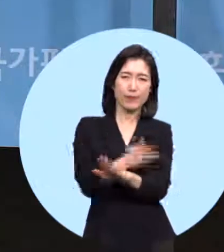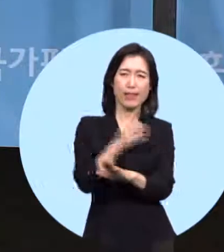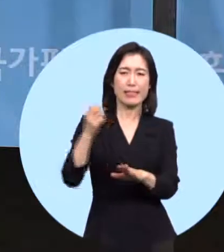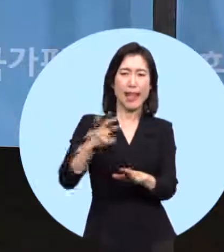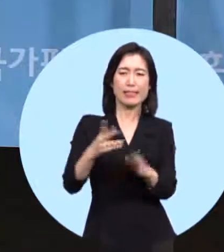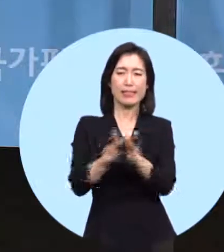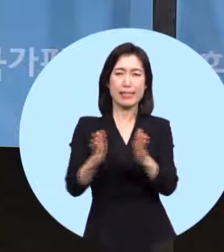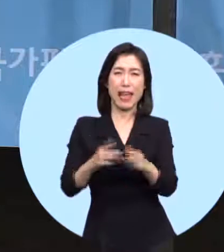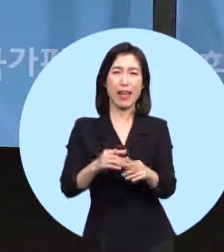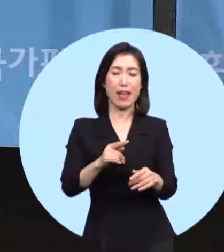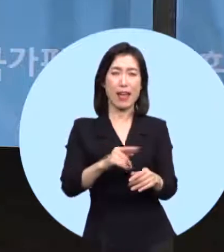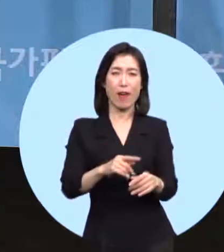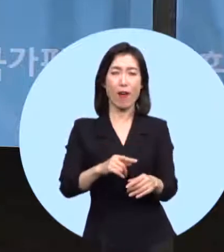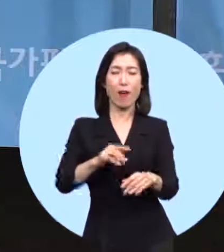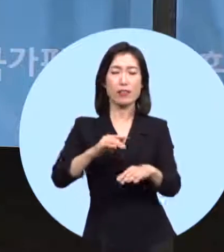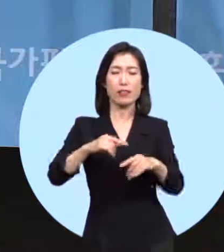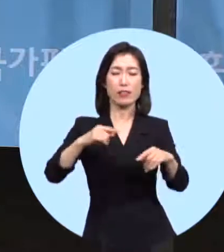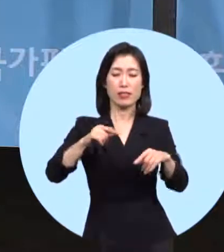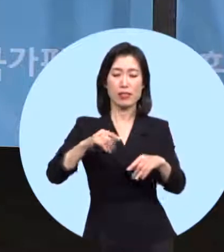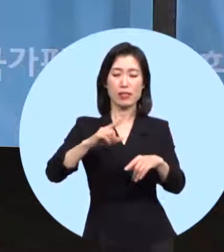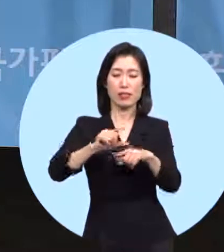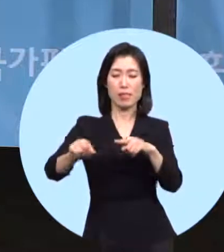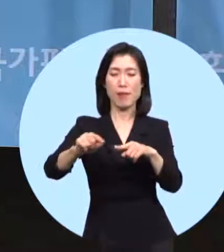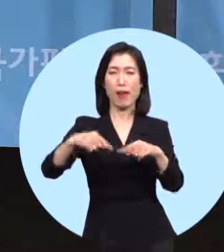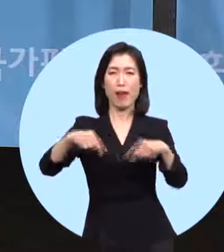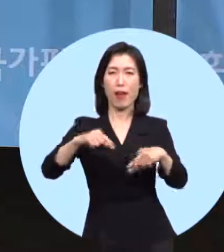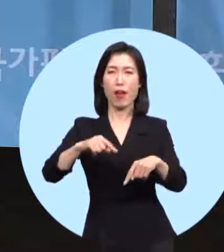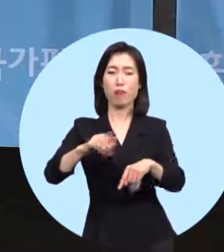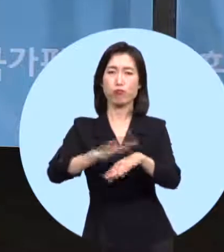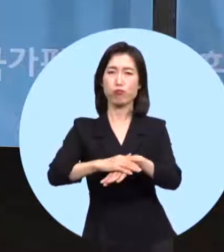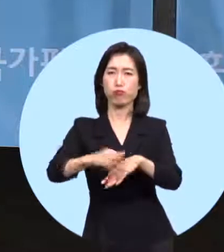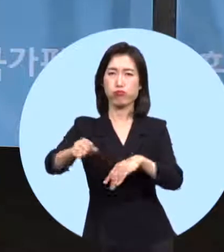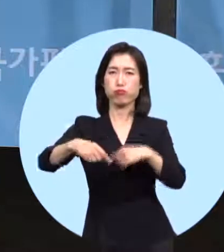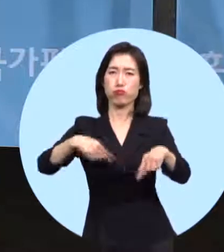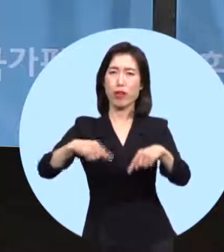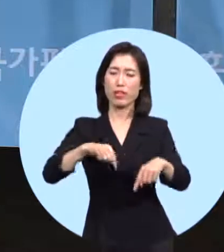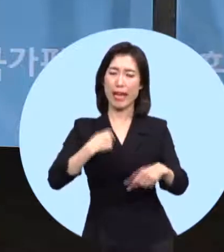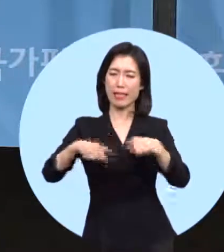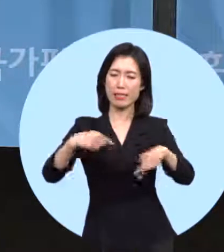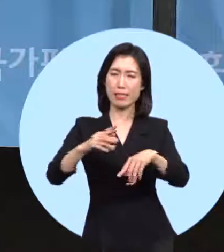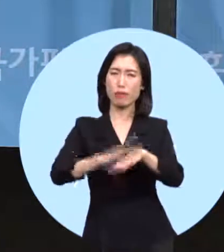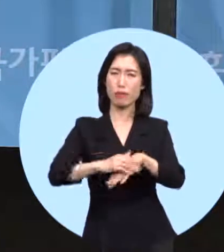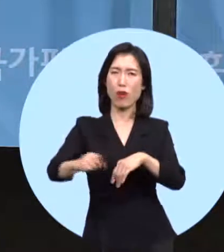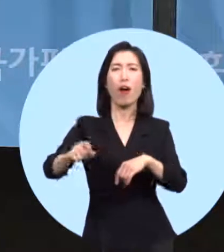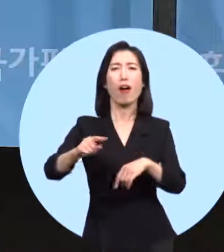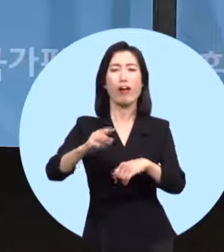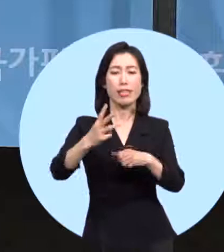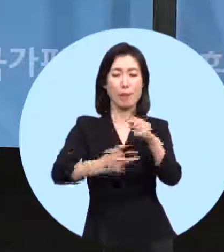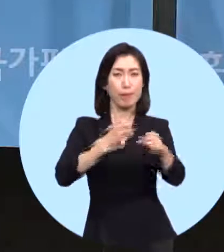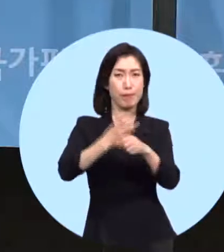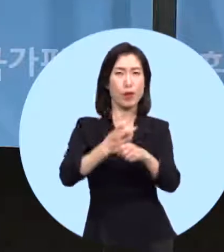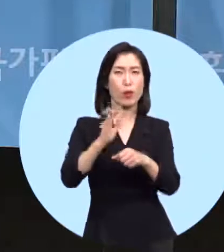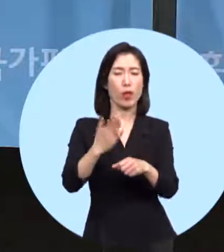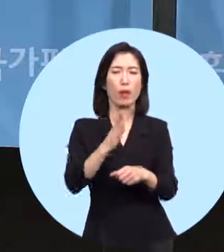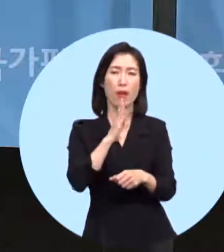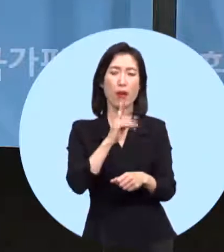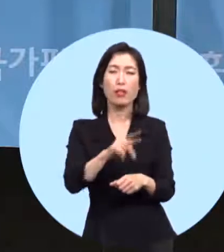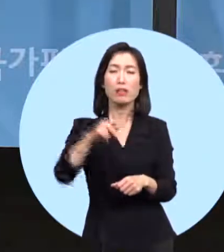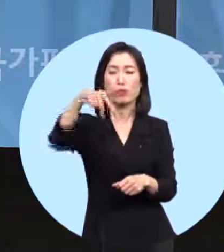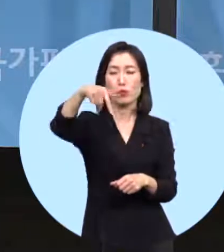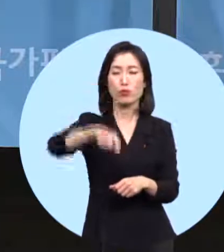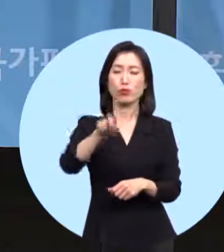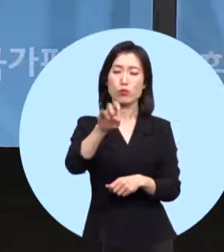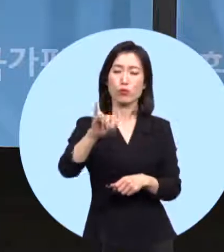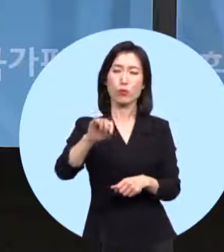갖습니다. 30년 정도 됐죠. 내년이 지방분권이 돼서. 그리고 제가 알기로는 주민자치센터라는 것이